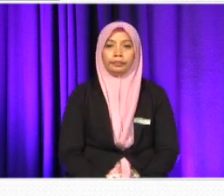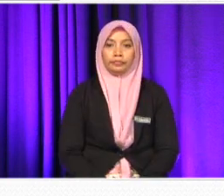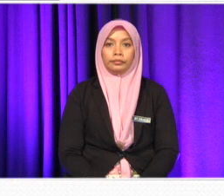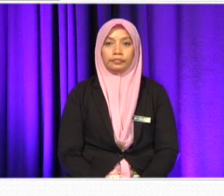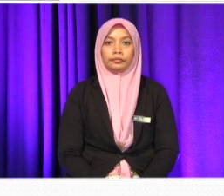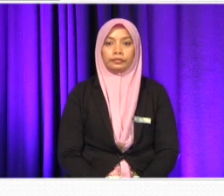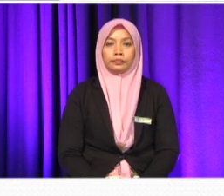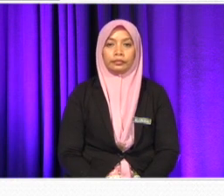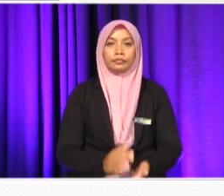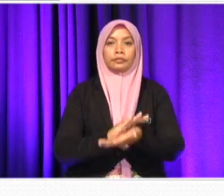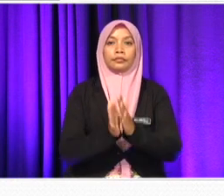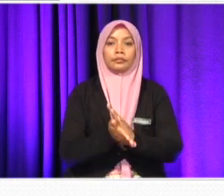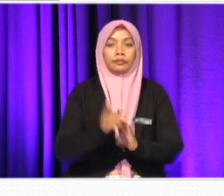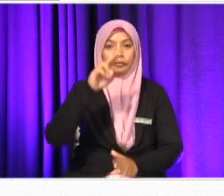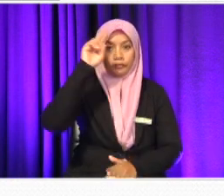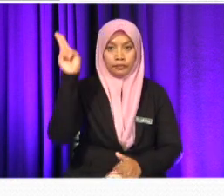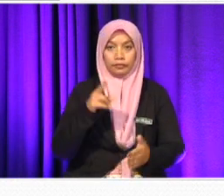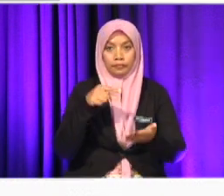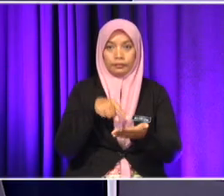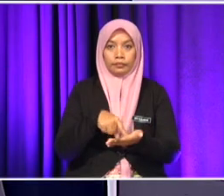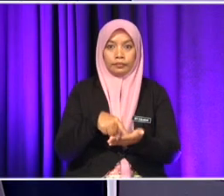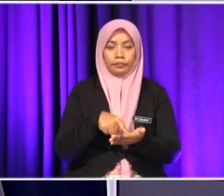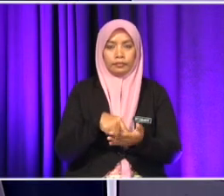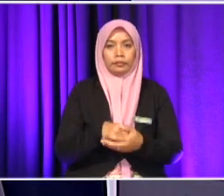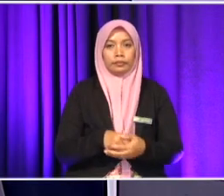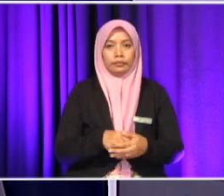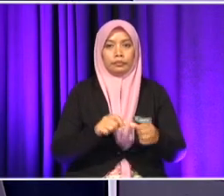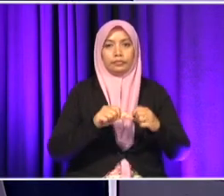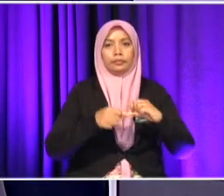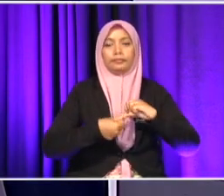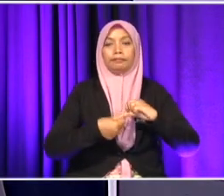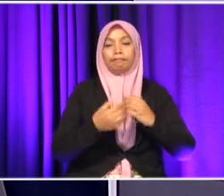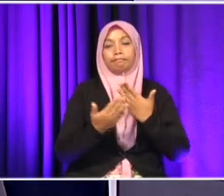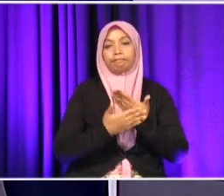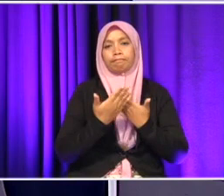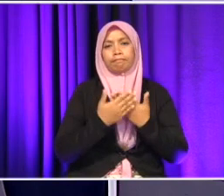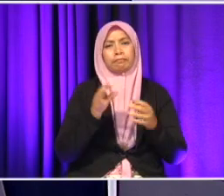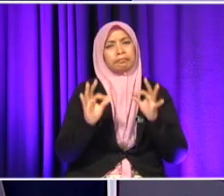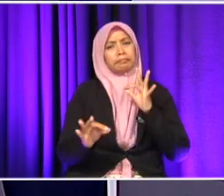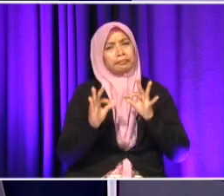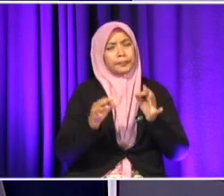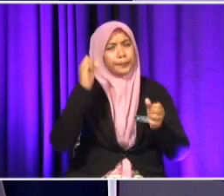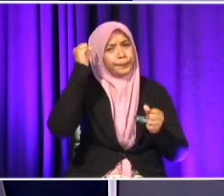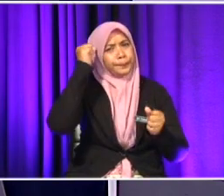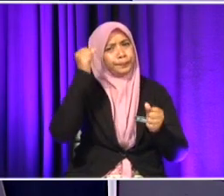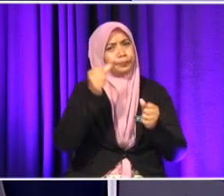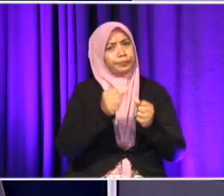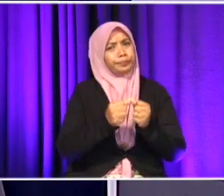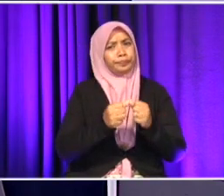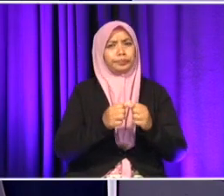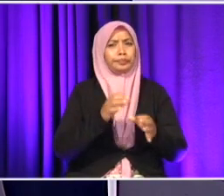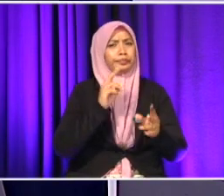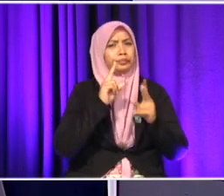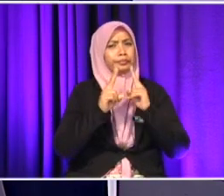jadi dalam ujian ini agak mudah tadi tidak ingat tadi tadi aku